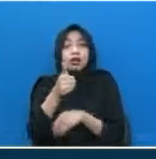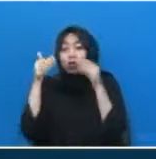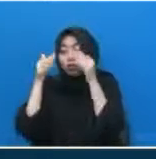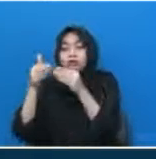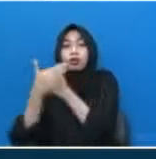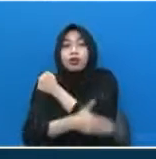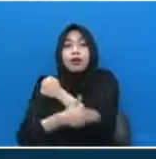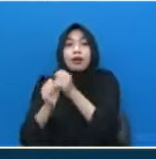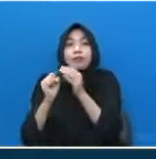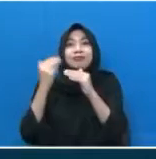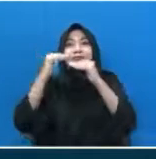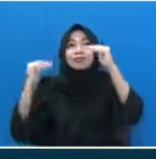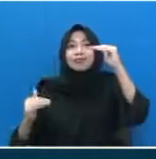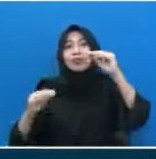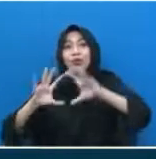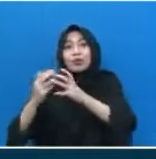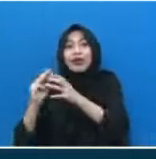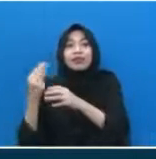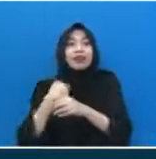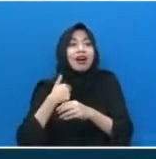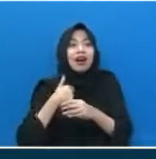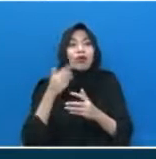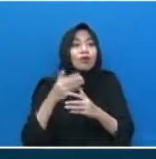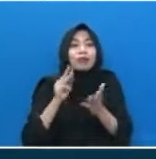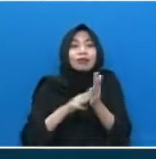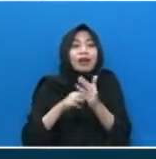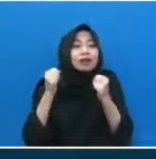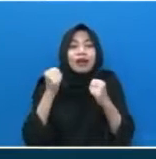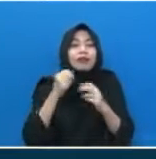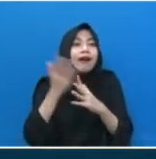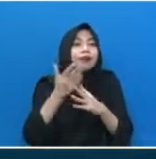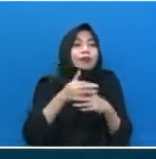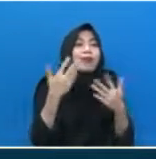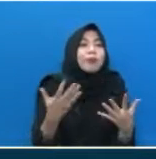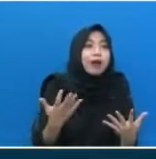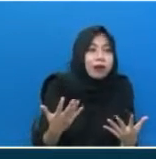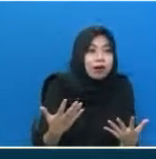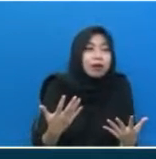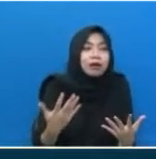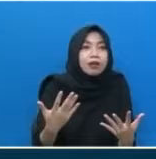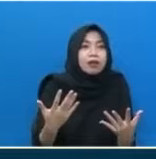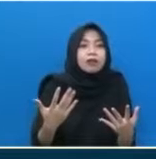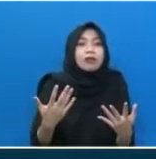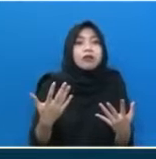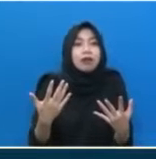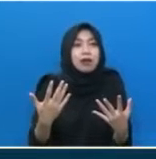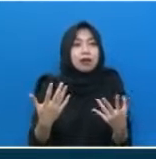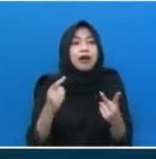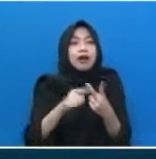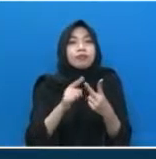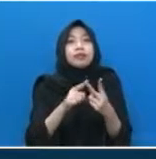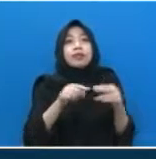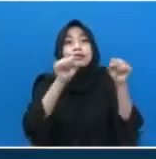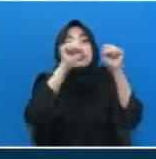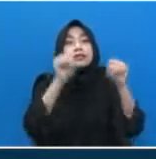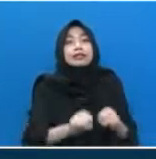bila mereka menghadapi krisis kesehatan sama seperti sistem ketahanan keuangan Global